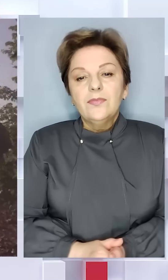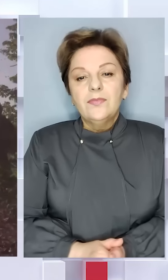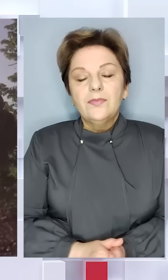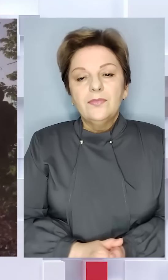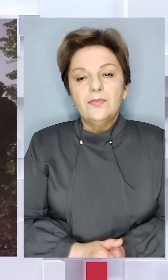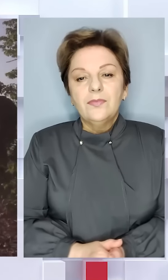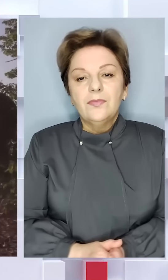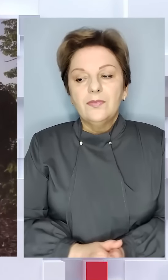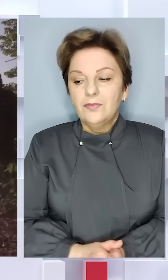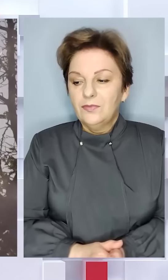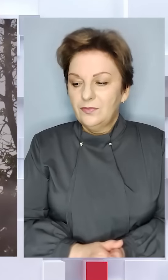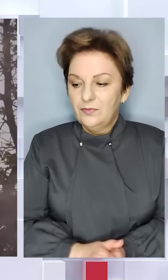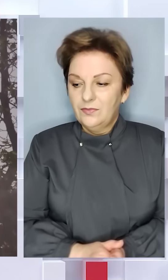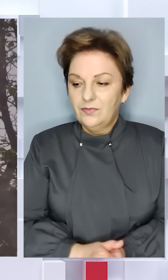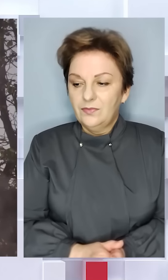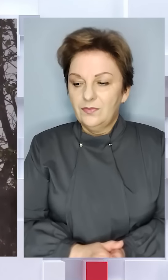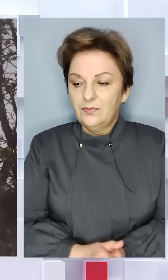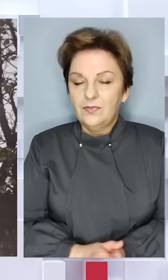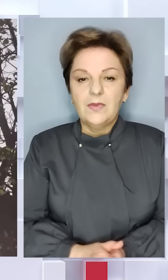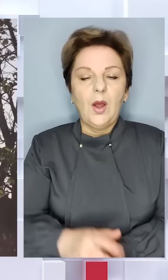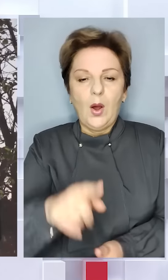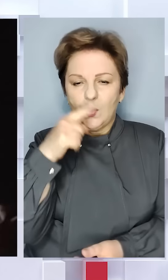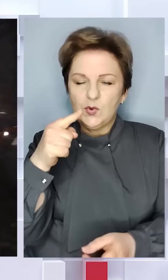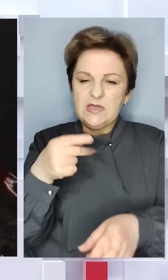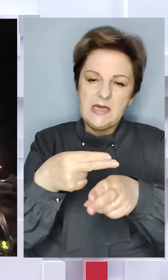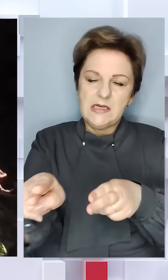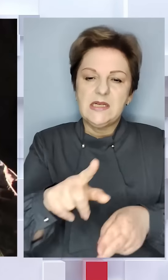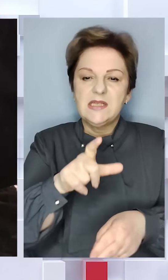Русні, завчать! Давай,